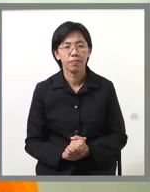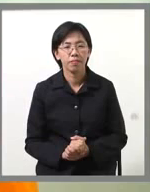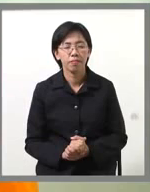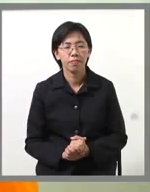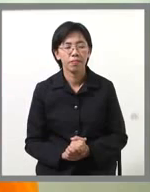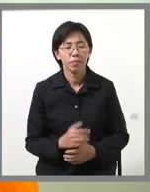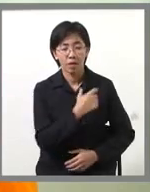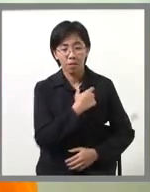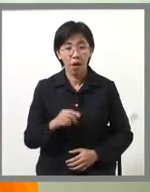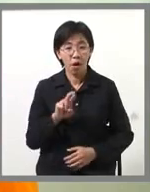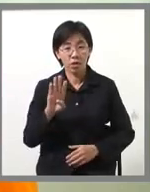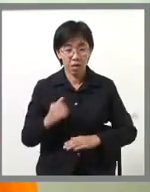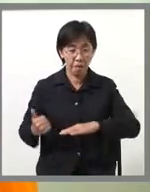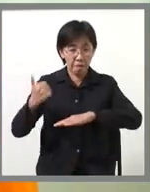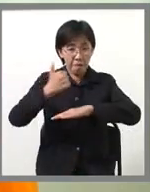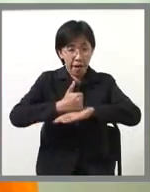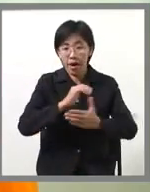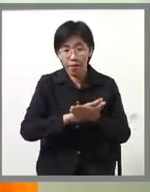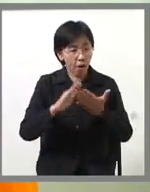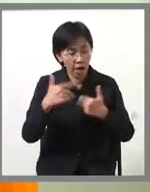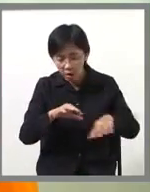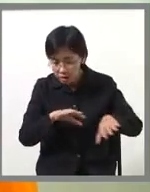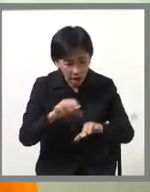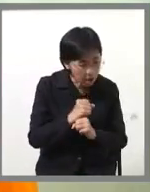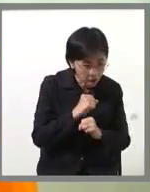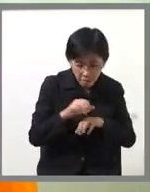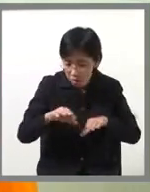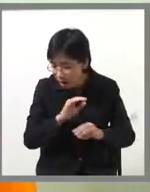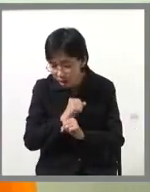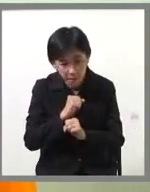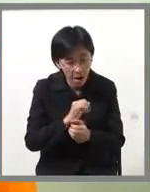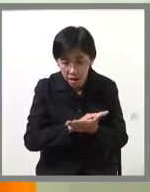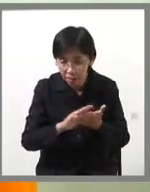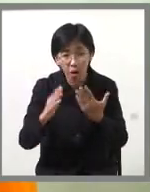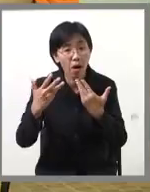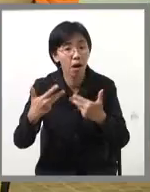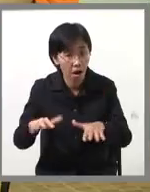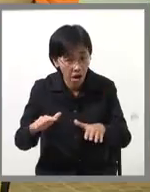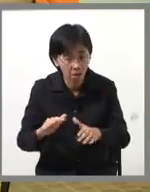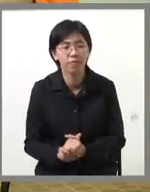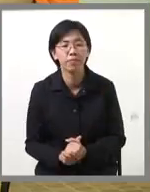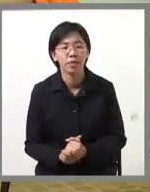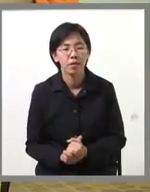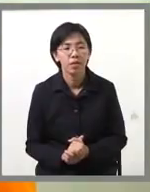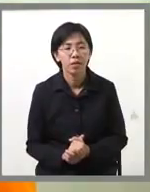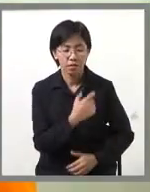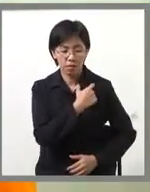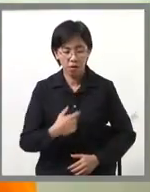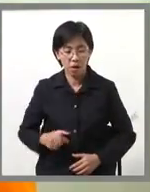การอะไรต่างๆเกี่ยวกับเรื่องราชสมบัติหลายเรียบร้อยดีแล้วก็สั่ง